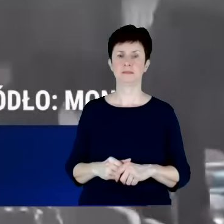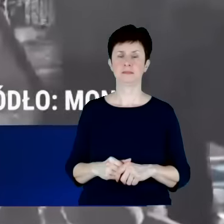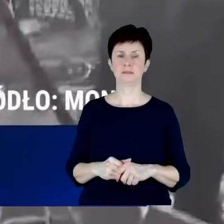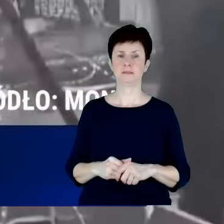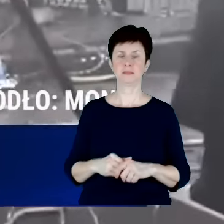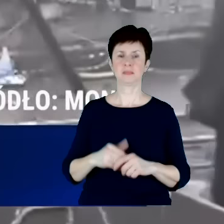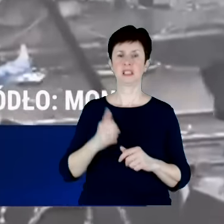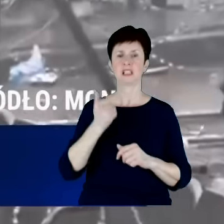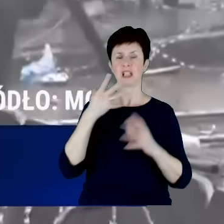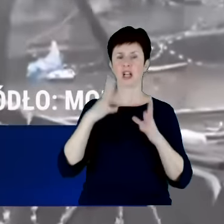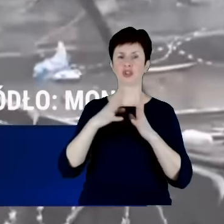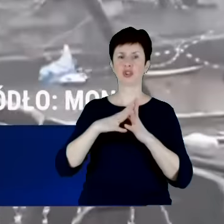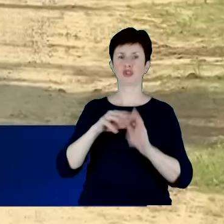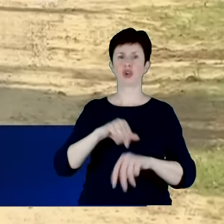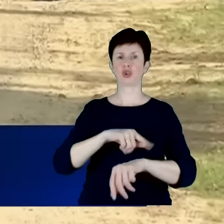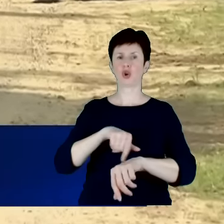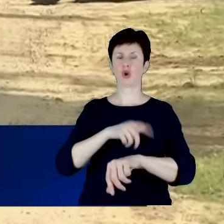temu